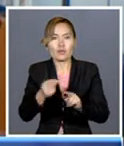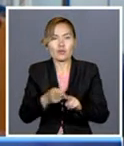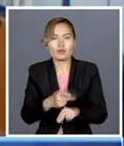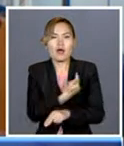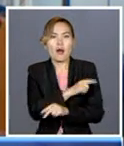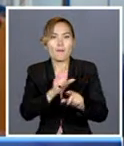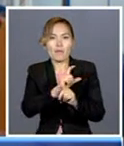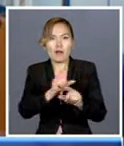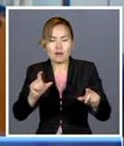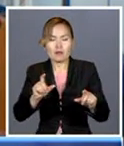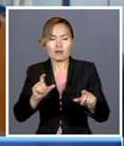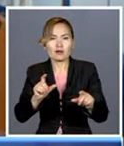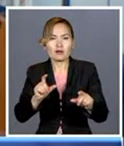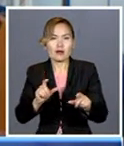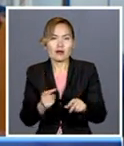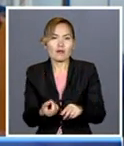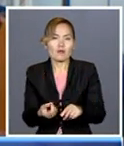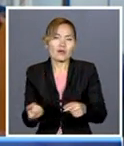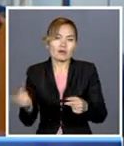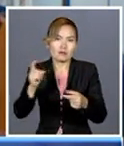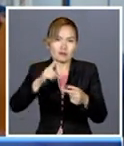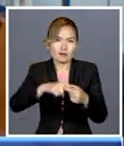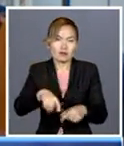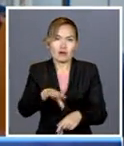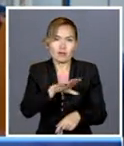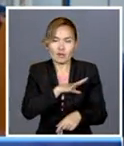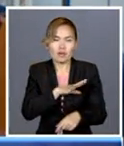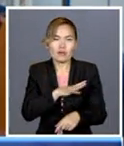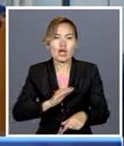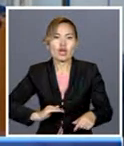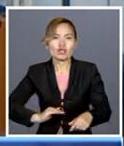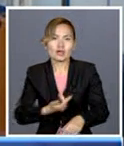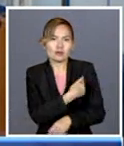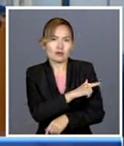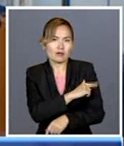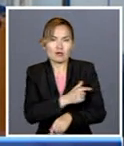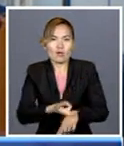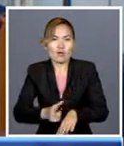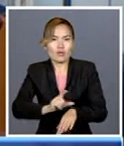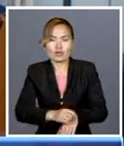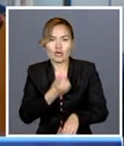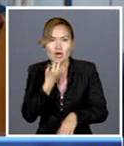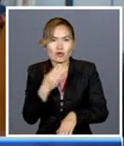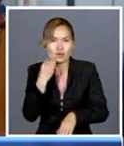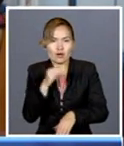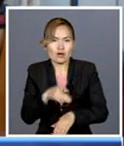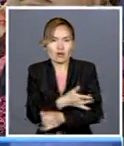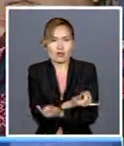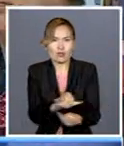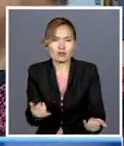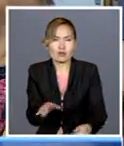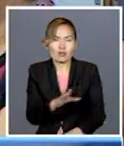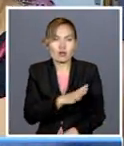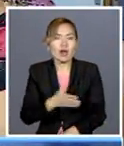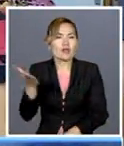6-шы емханада тіркелдім. Әрине айырмашылық бар. Өйткені 6-шы емханада белгілеген уақытта келеміз,